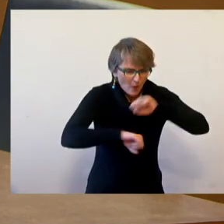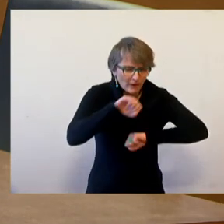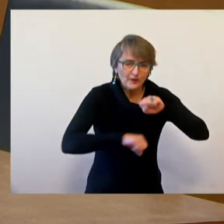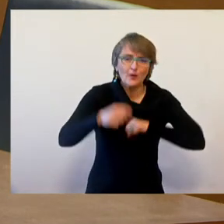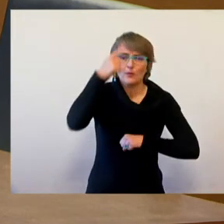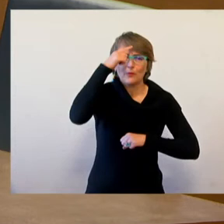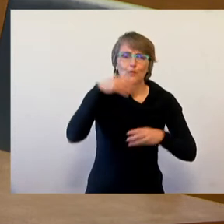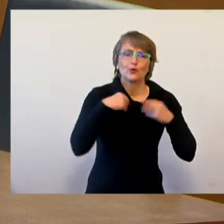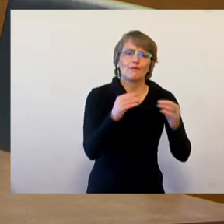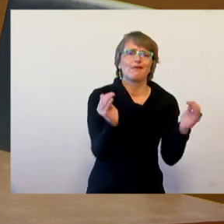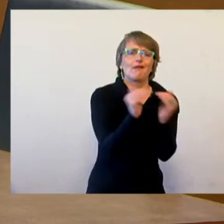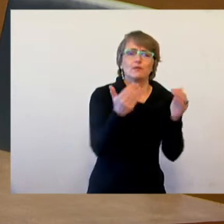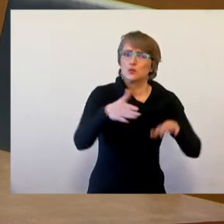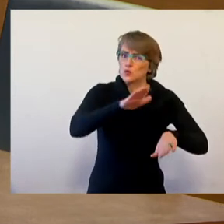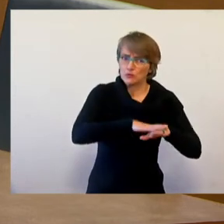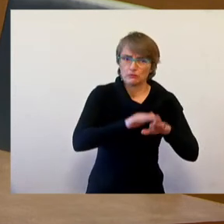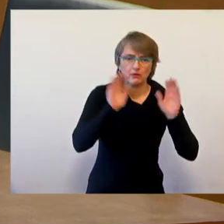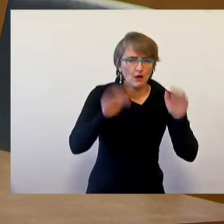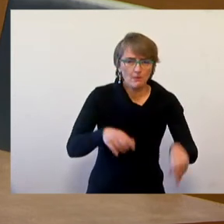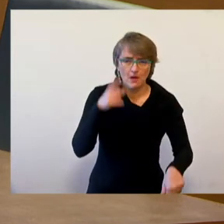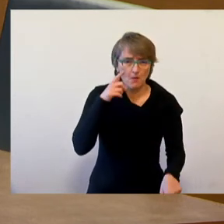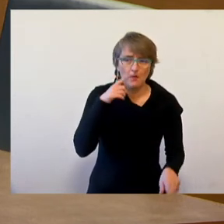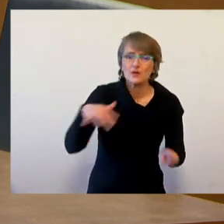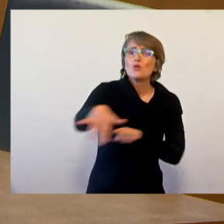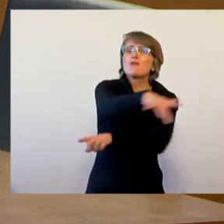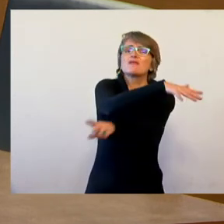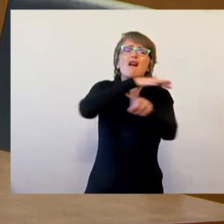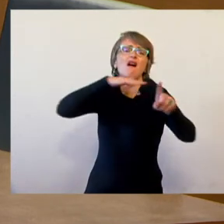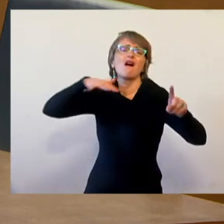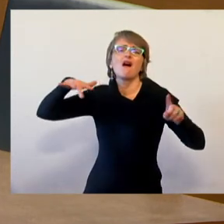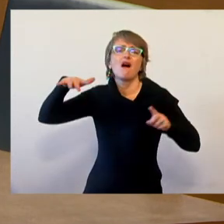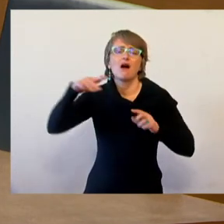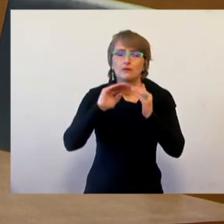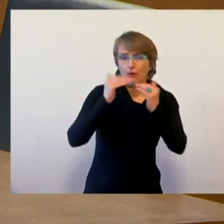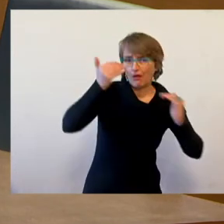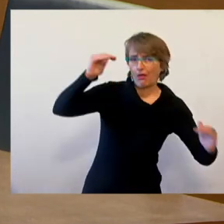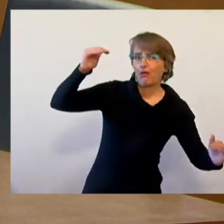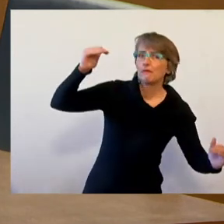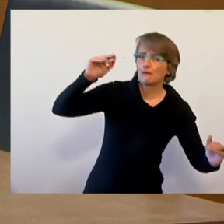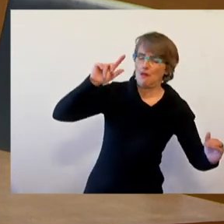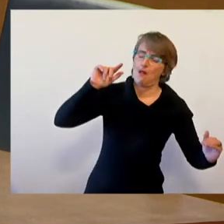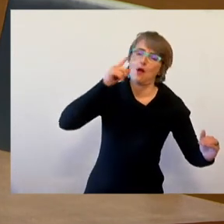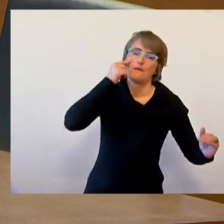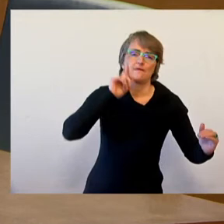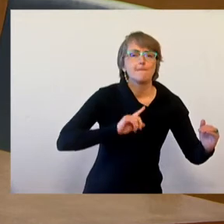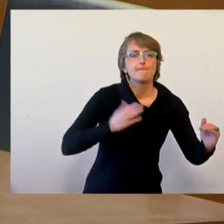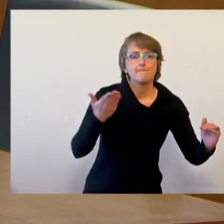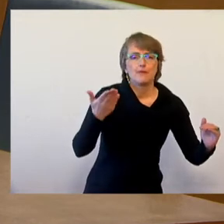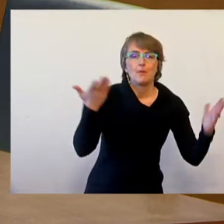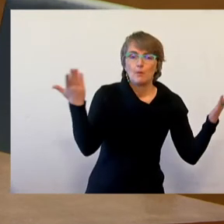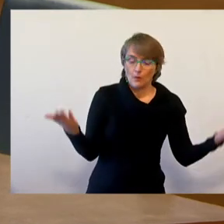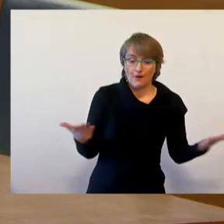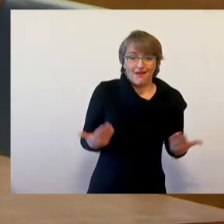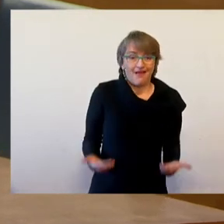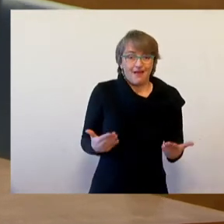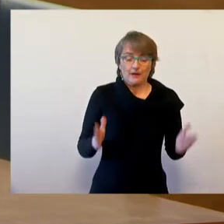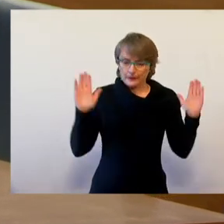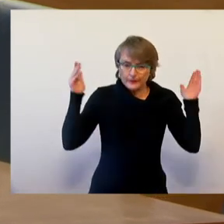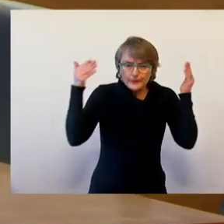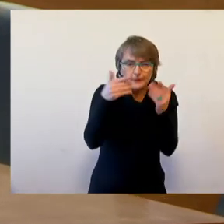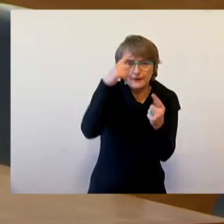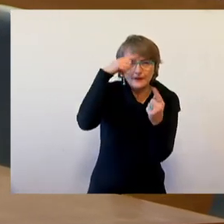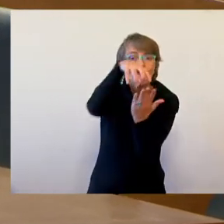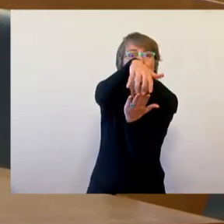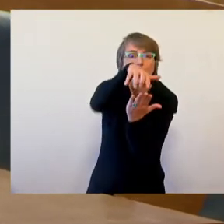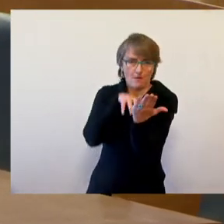hommes subsistent à tous les niveaux de la société. Mais nous allons nous concentrer là, avec cette publication de rapport, hein, sur la